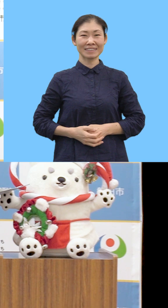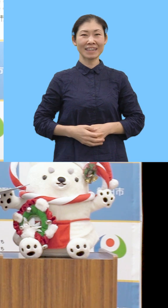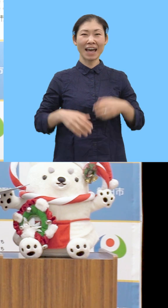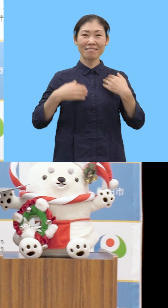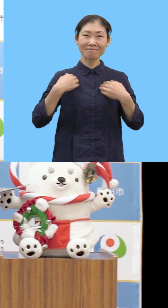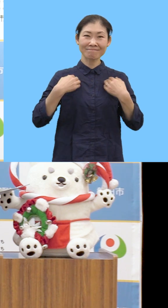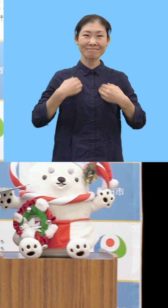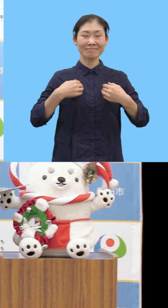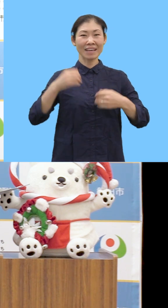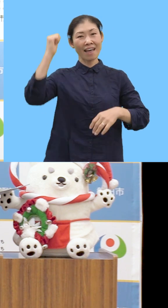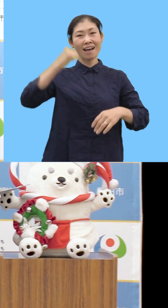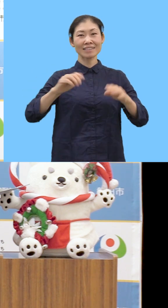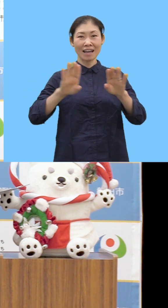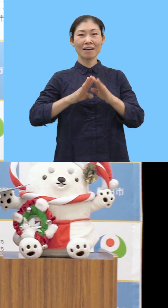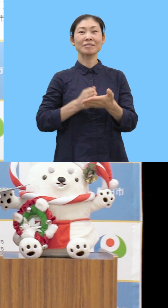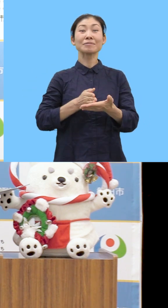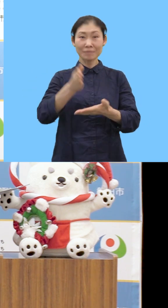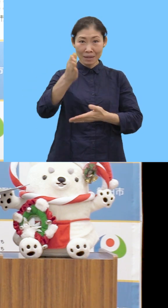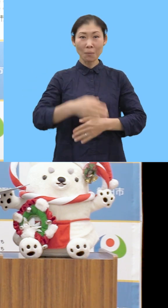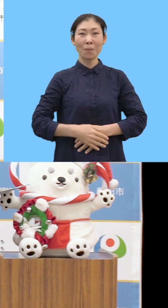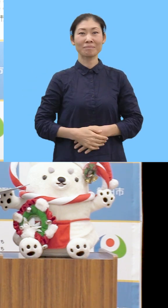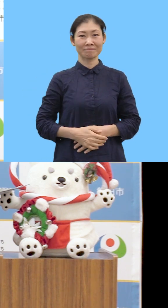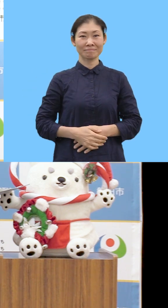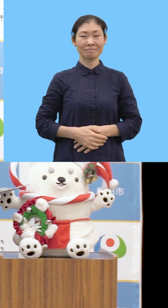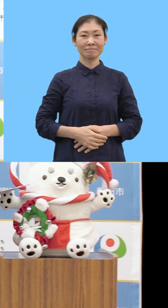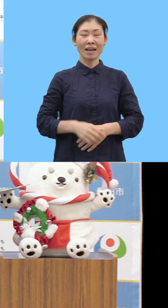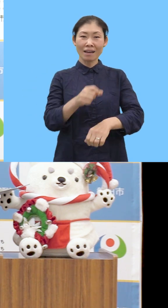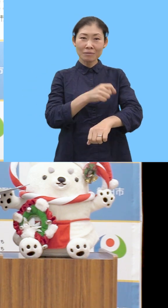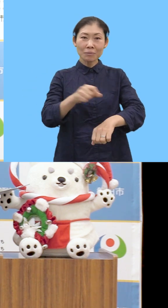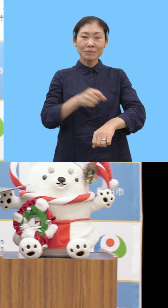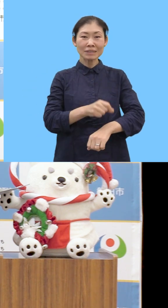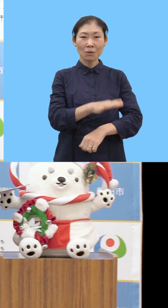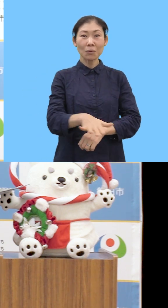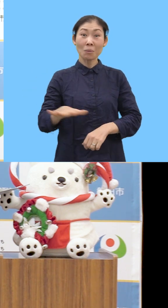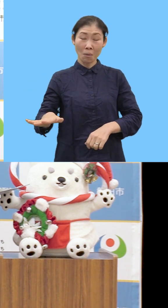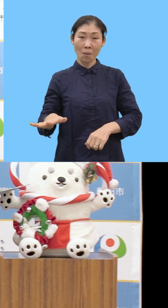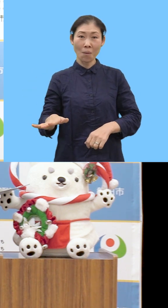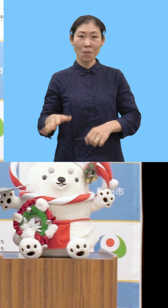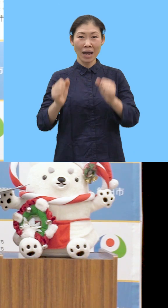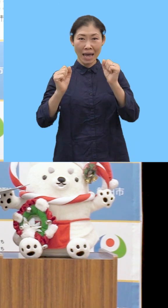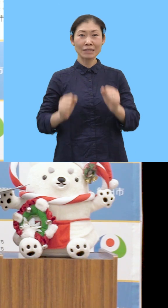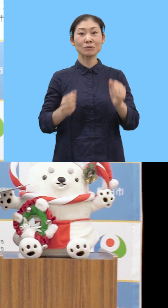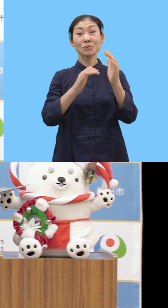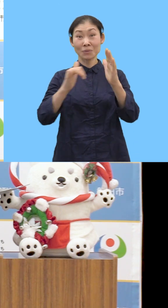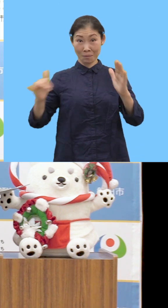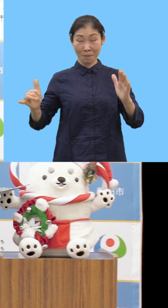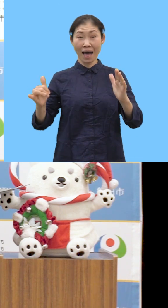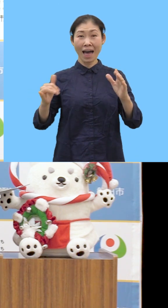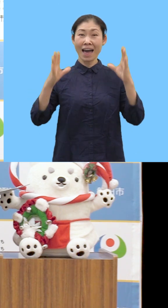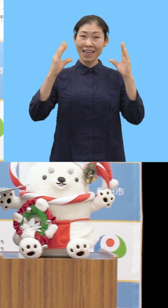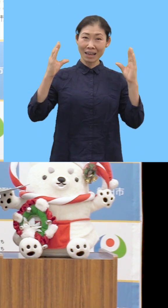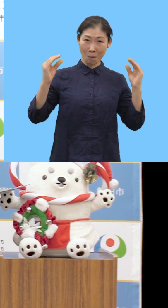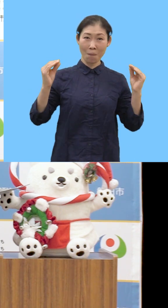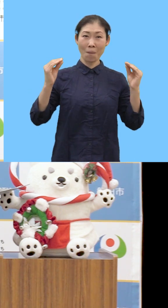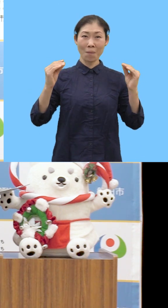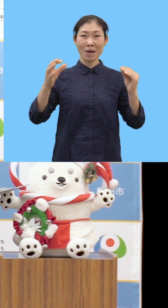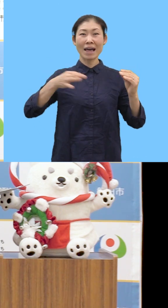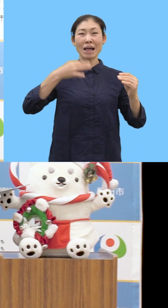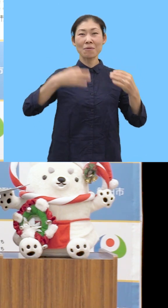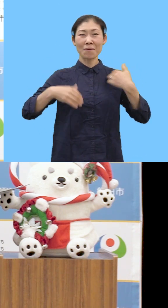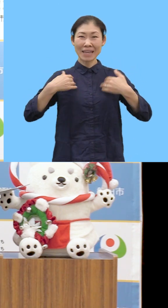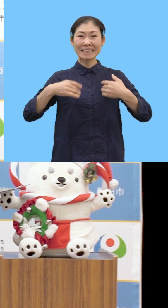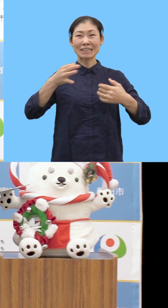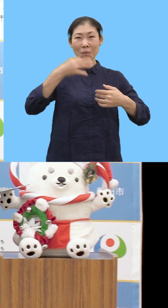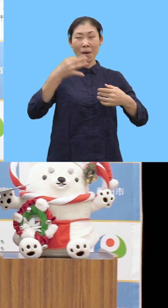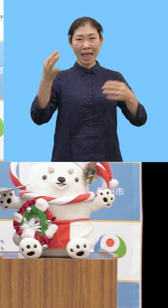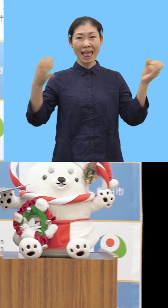市民の家庭、特に子どもを持っている家庭のところから、笑顔とか歓声が今日響き渡